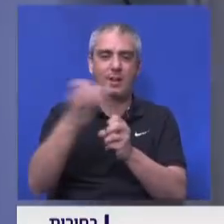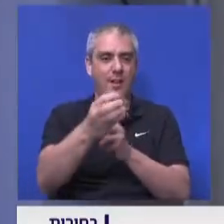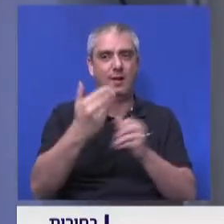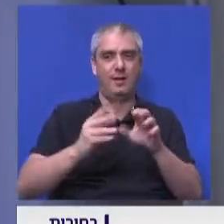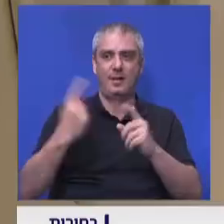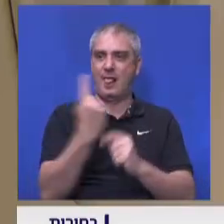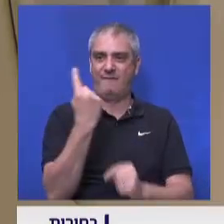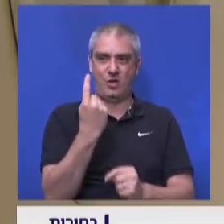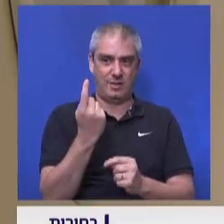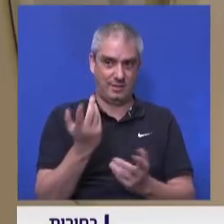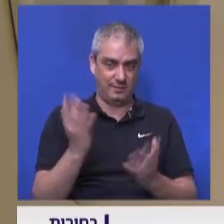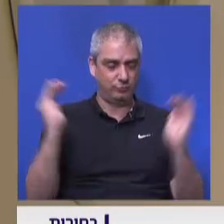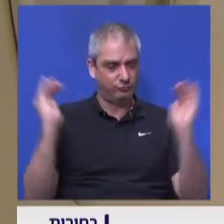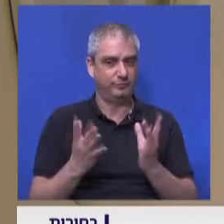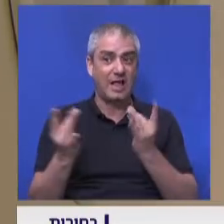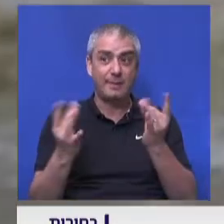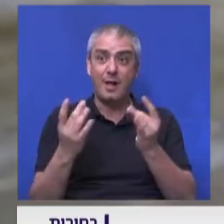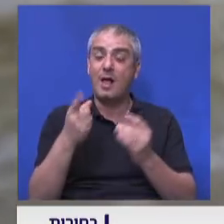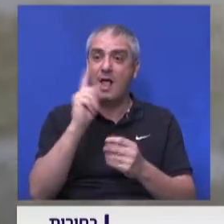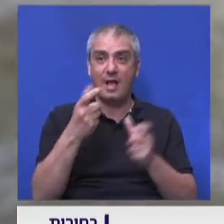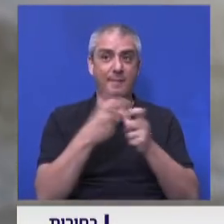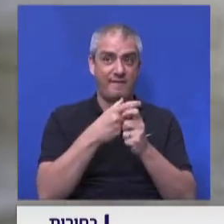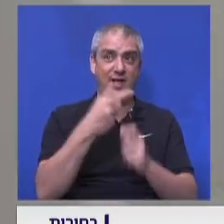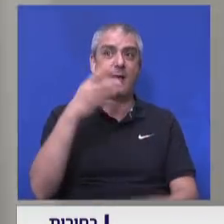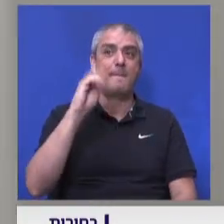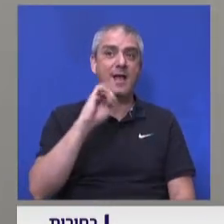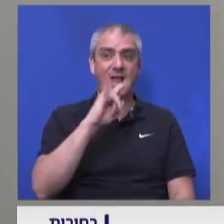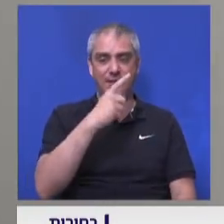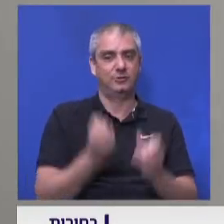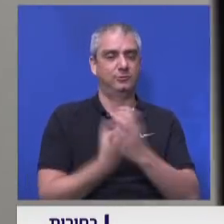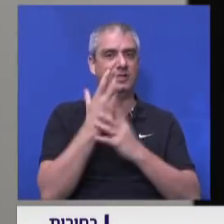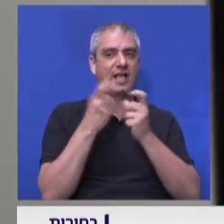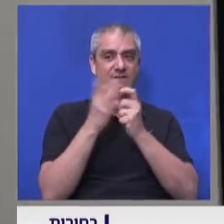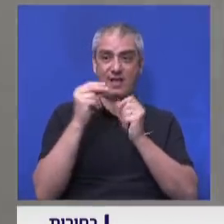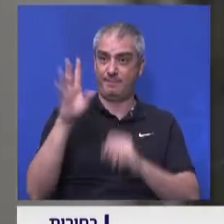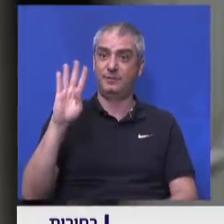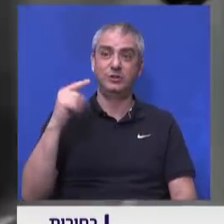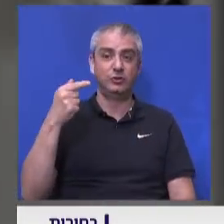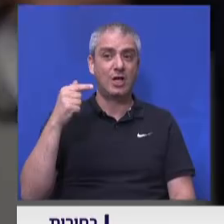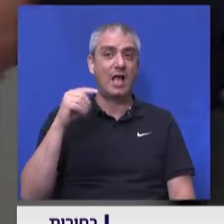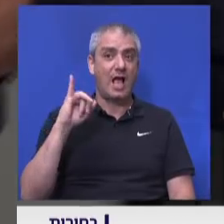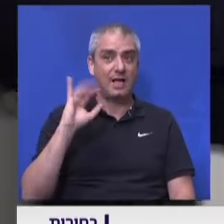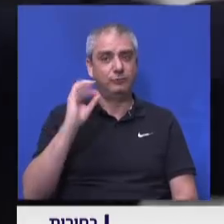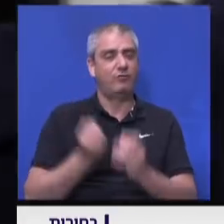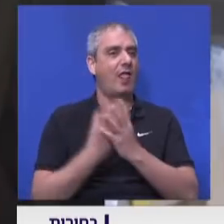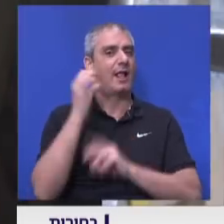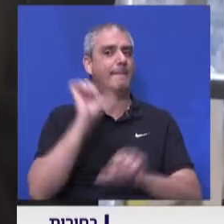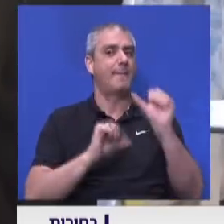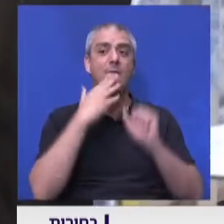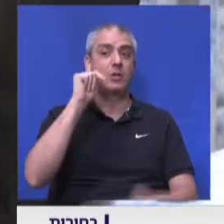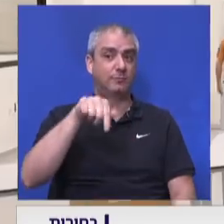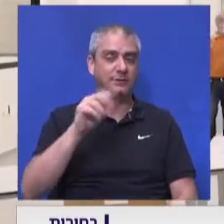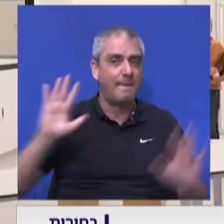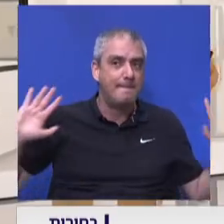מלבד 8genomics, גם חברת MyHeritage יצרה קשר עם חברת BGI כדי להקים מעבדות בישראל במהירות שיא.